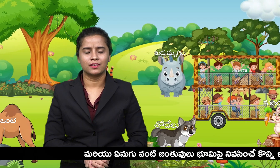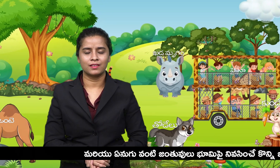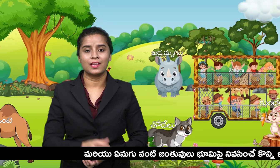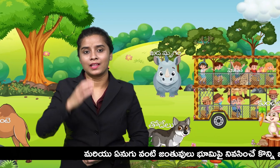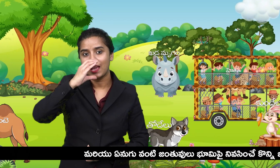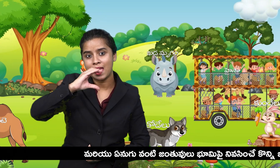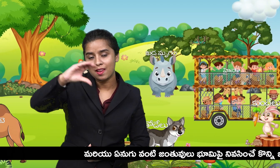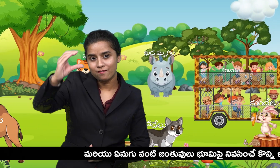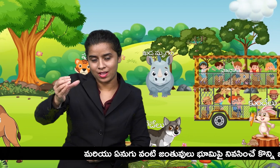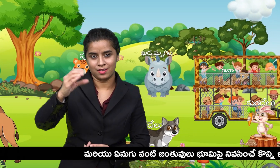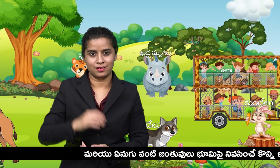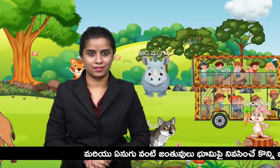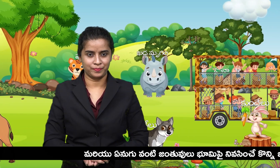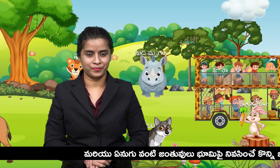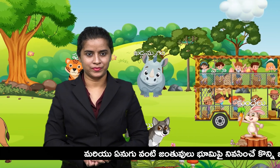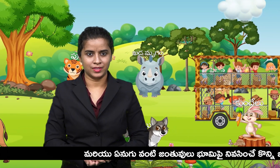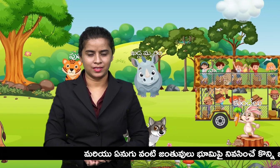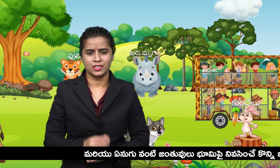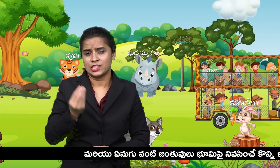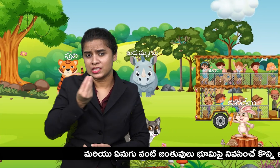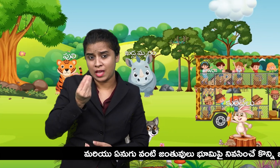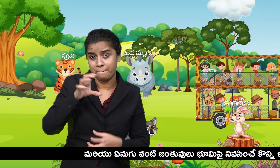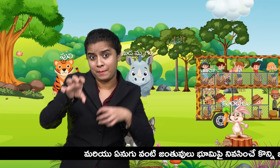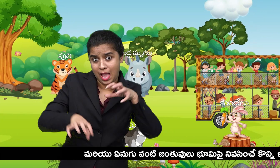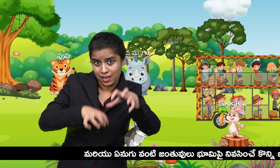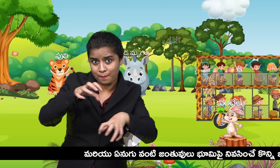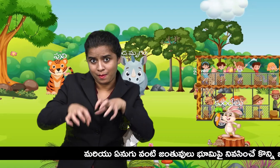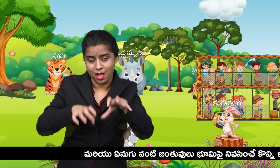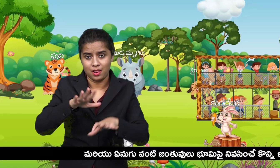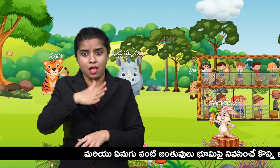మరియు ఏనుగు వంటి జంతువులు భూమిపై నివసించే కొన్ని జంతువులు.